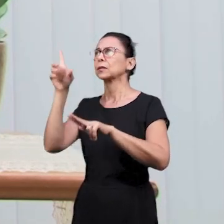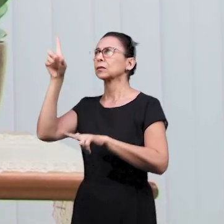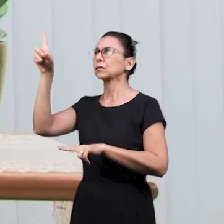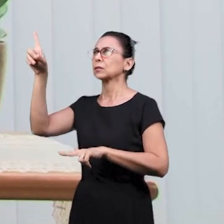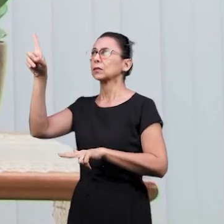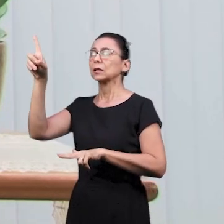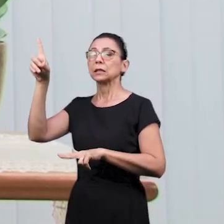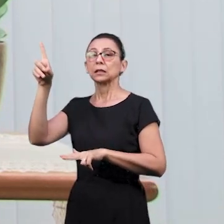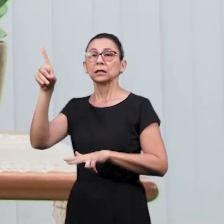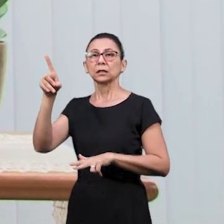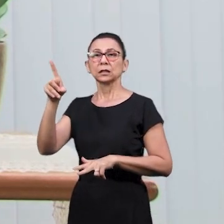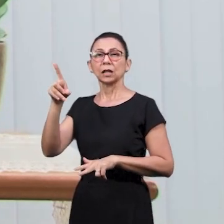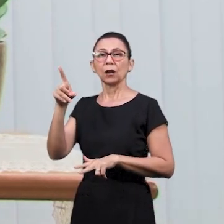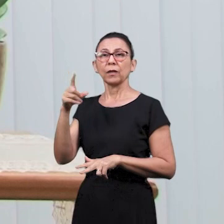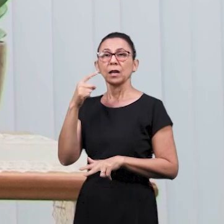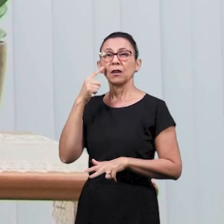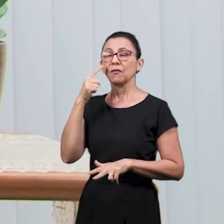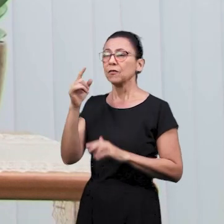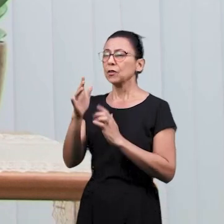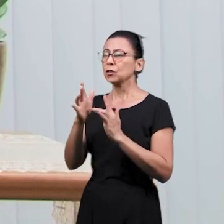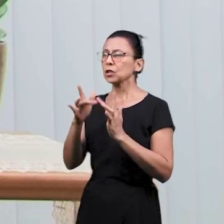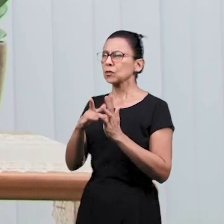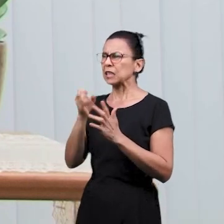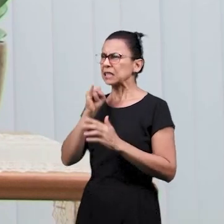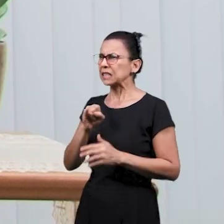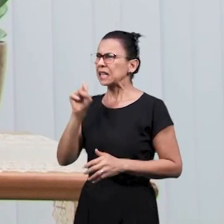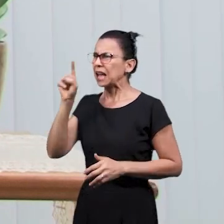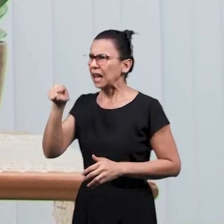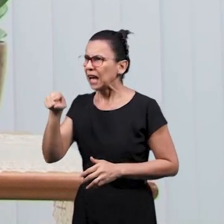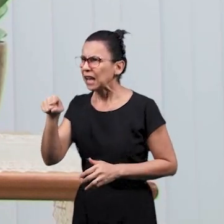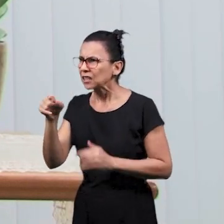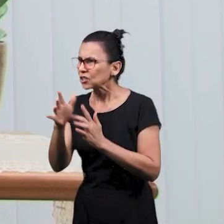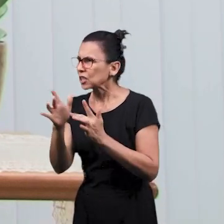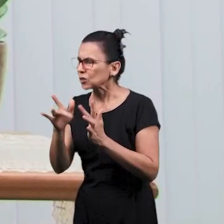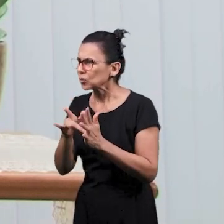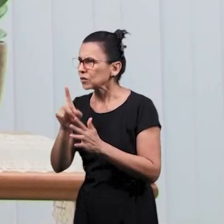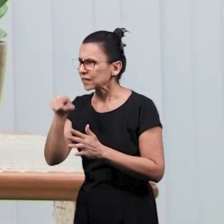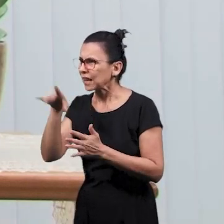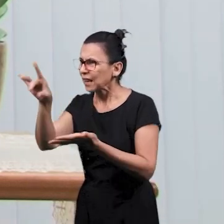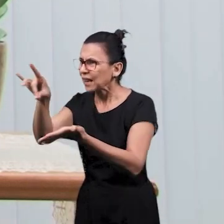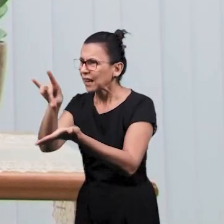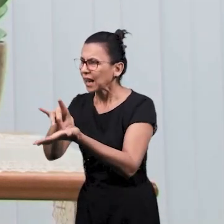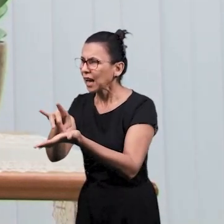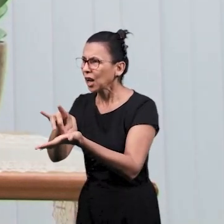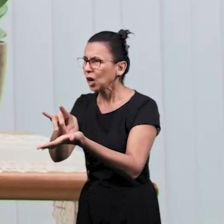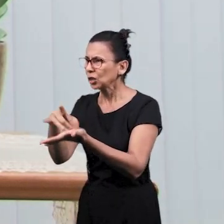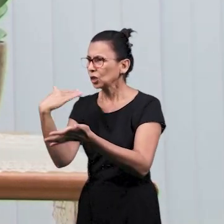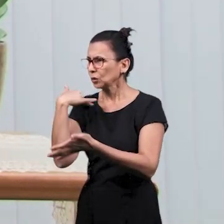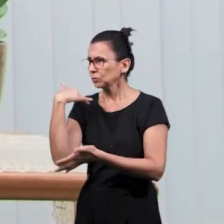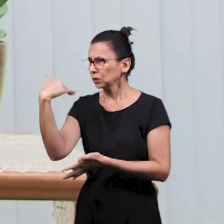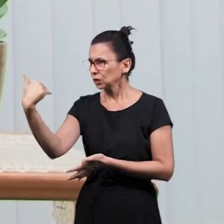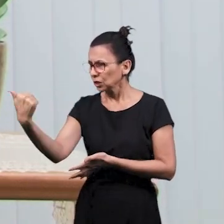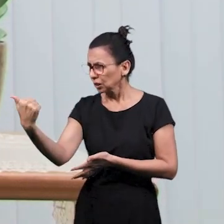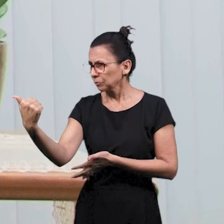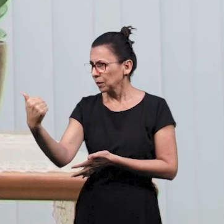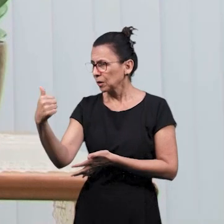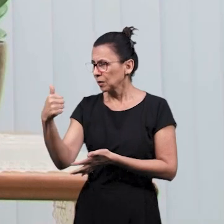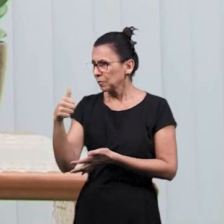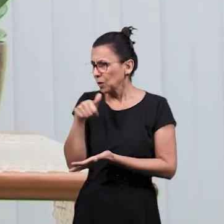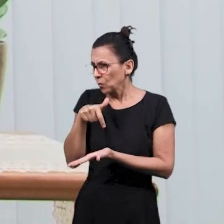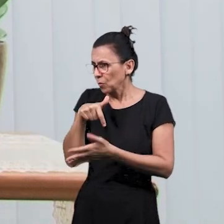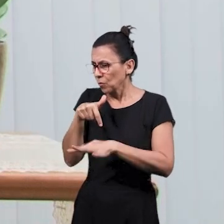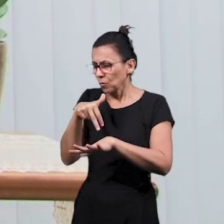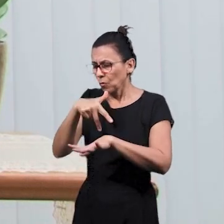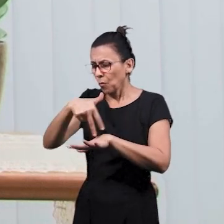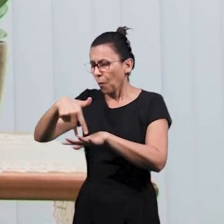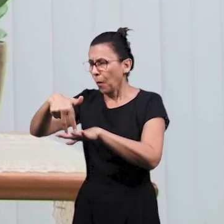да? Он сказал: «Господи, если это ты, повели мне прийти к тебе по воде». Очень интересно, правда?